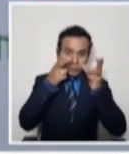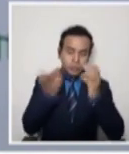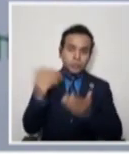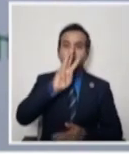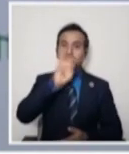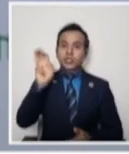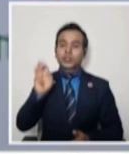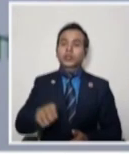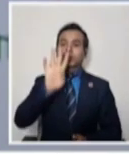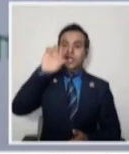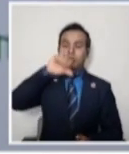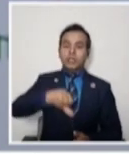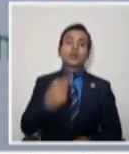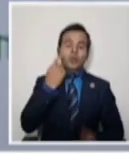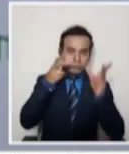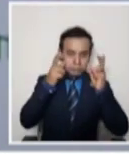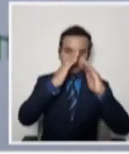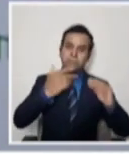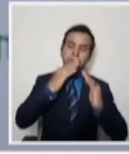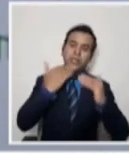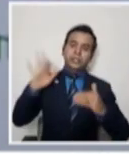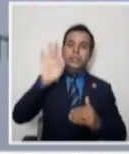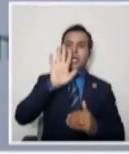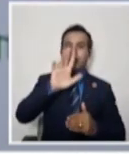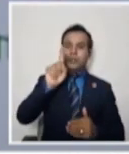আছে 3,046 জন, এ পর্যন্ত ছাড় পেয়েছেন